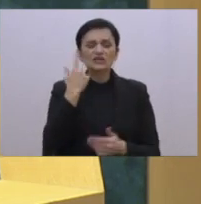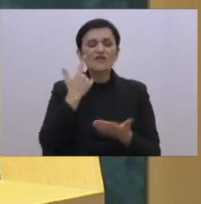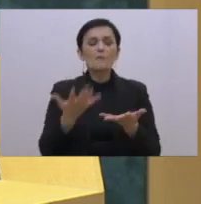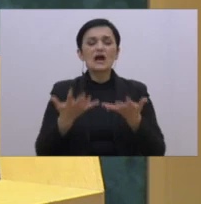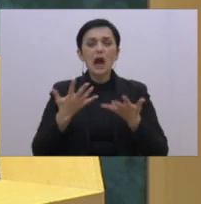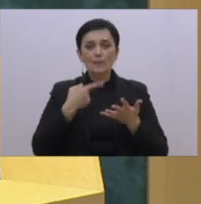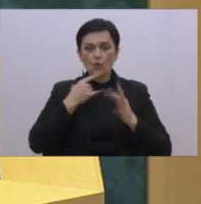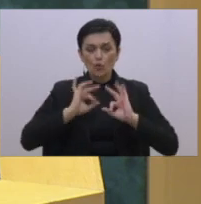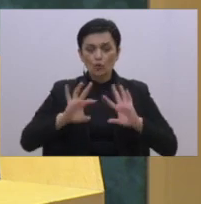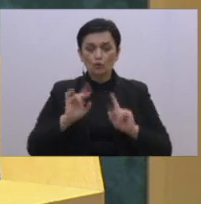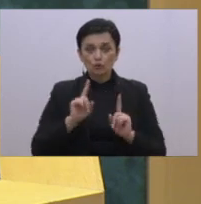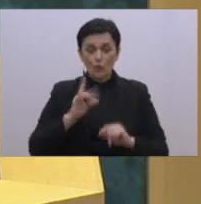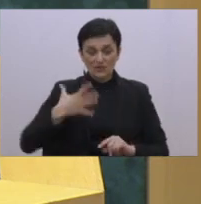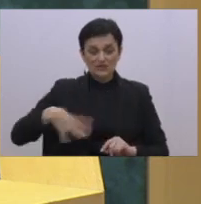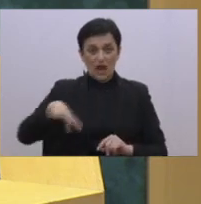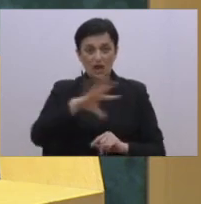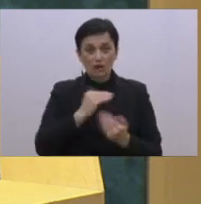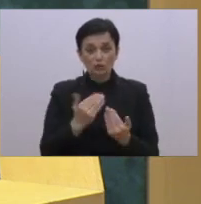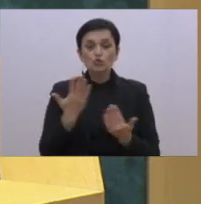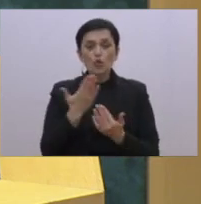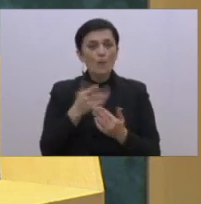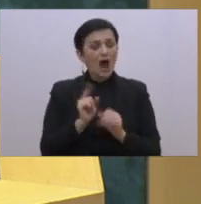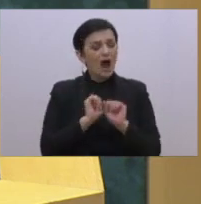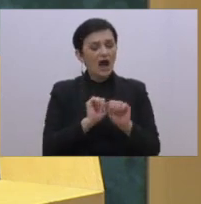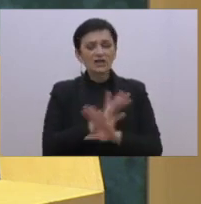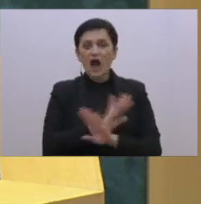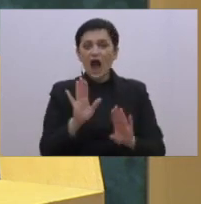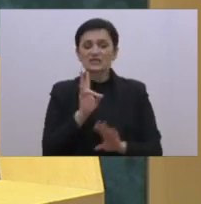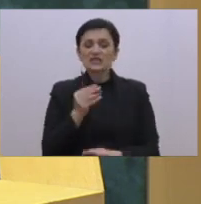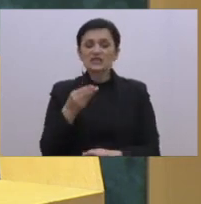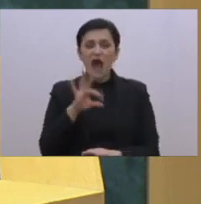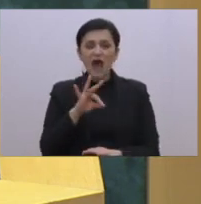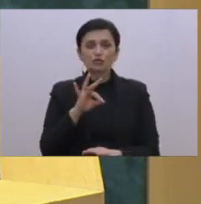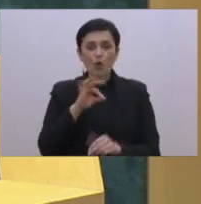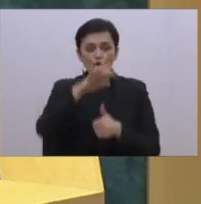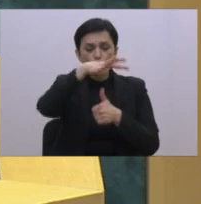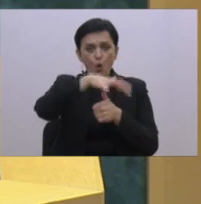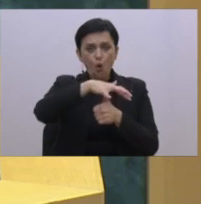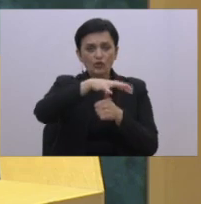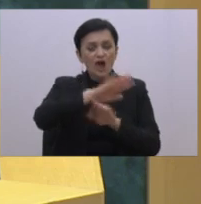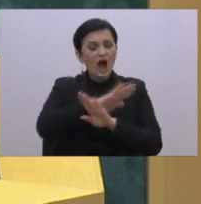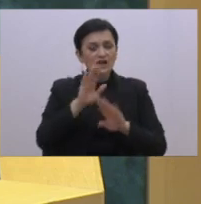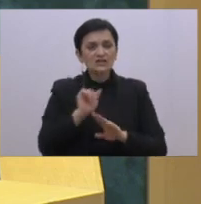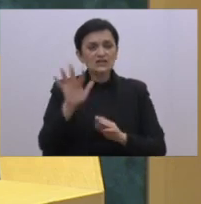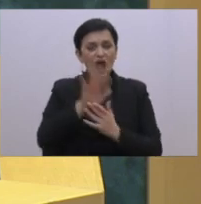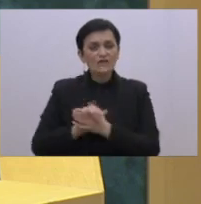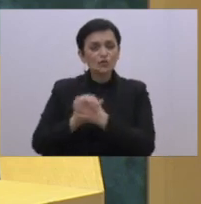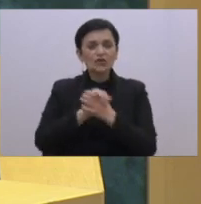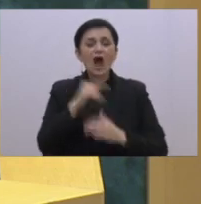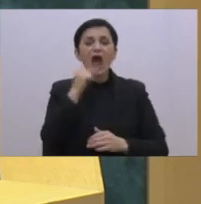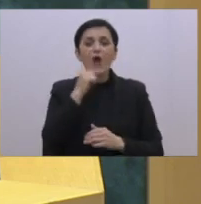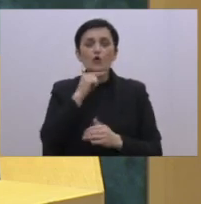კაფიოთ უნდა უთხრათ, რომ საქართველოსთვის, რომელსაც არ იცავს არც ნატოს ბირთვული ქოლგა და არც ევროკავშირის